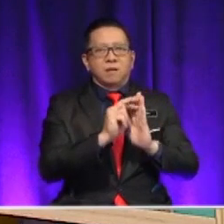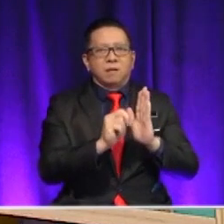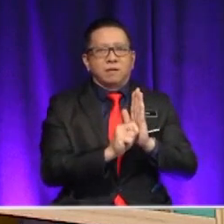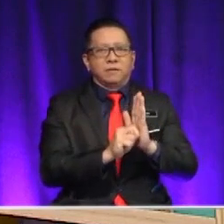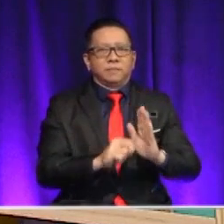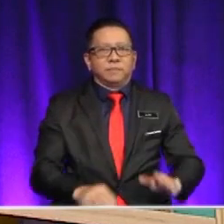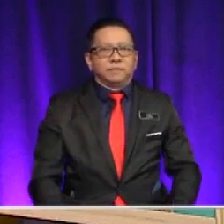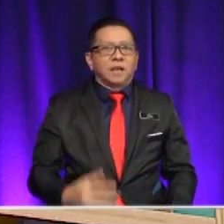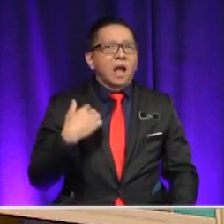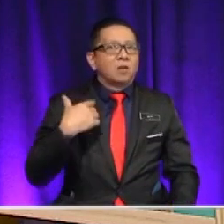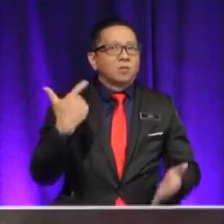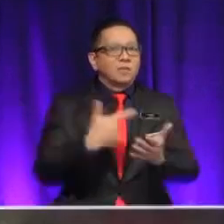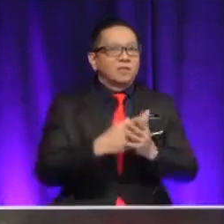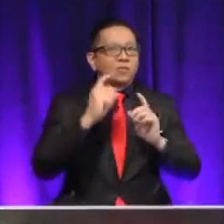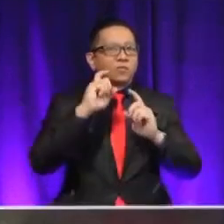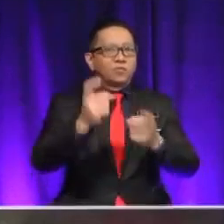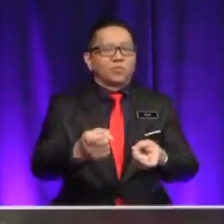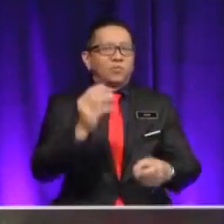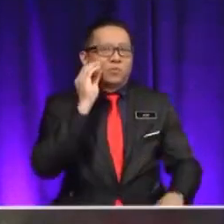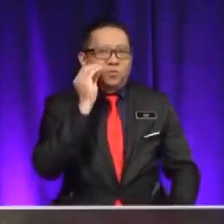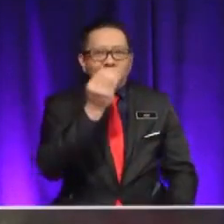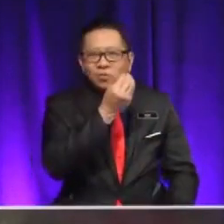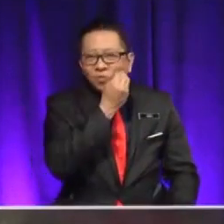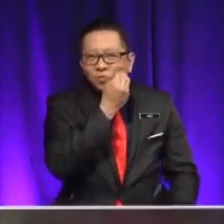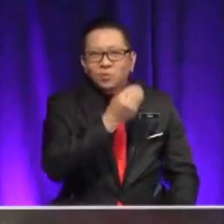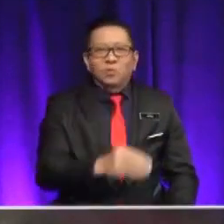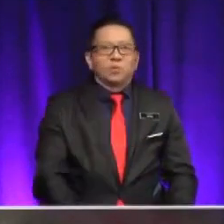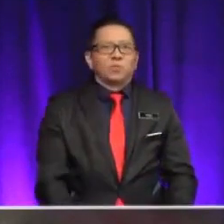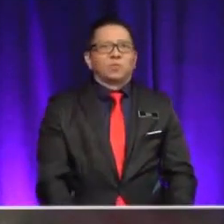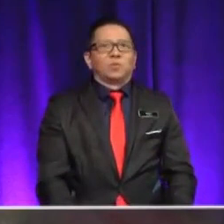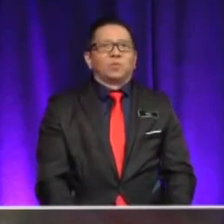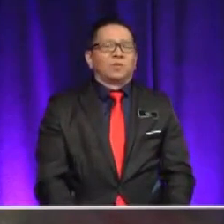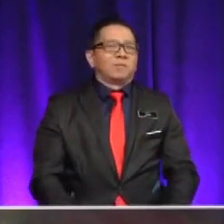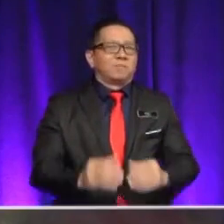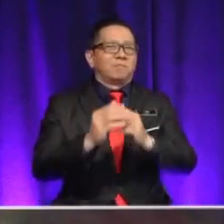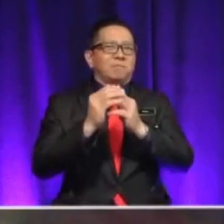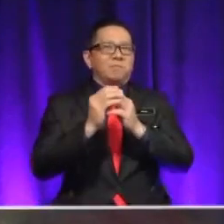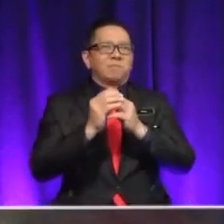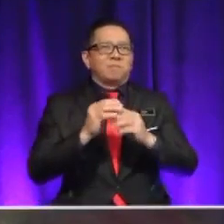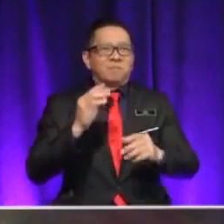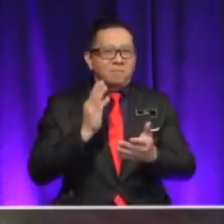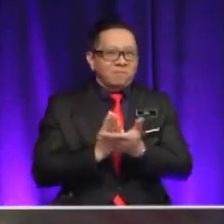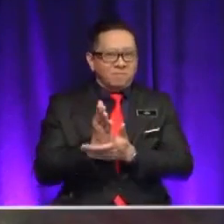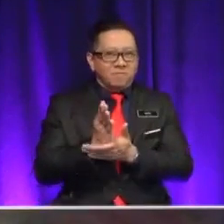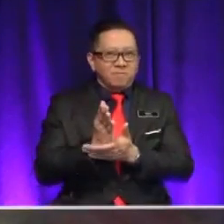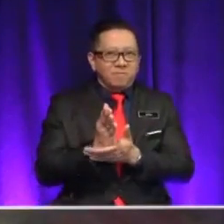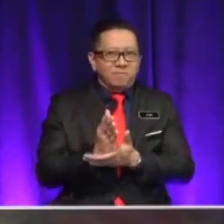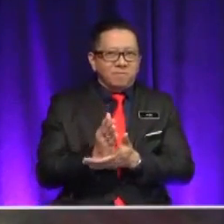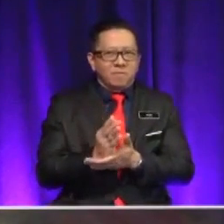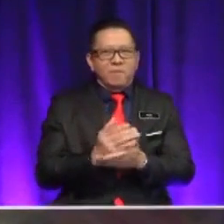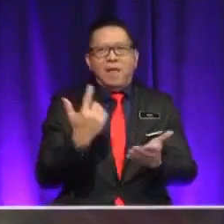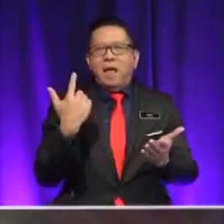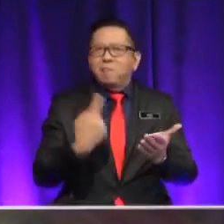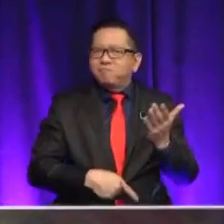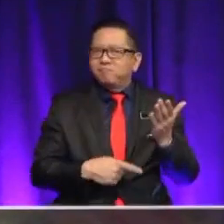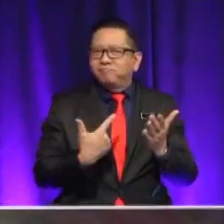Satu lagi. Okay, sekuntum lagi. Bunga raya untuk Danish cikgu. Okey, okay, terima kasih. Okey, seterusnya apa lagi?